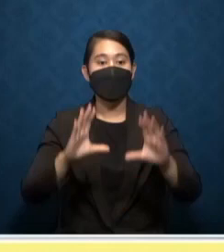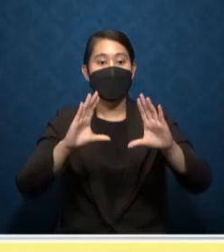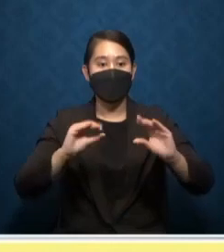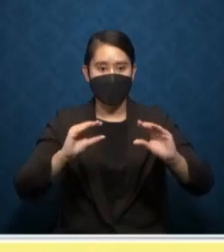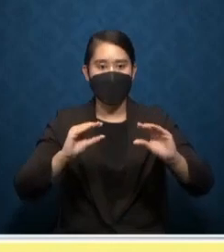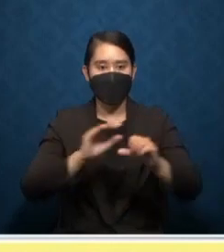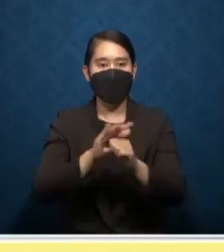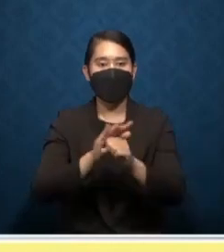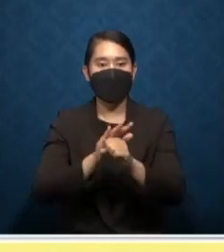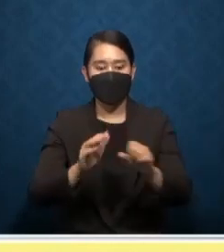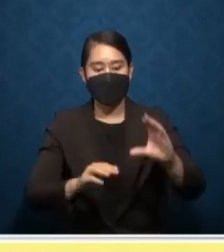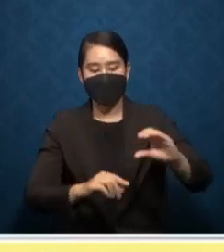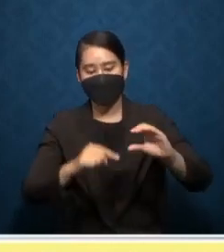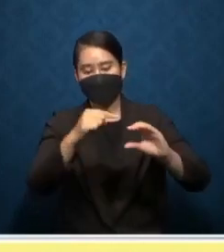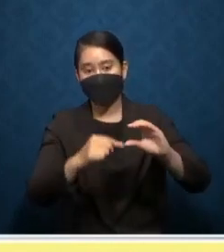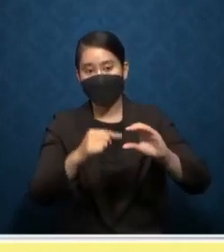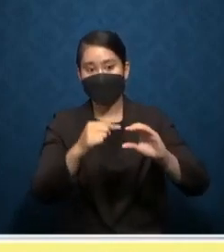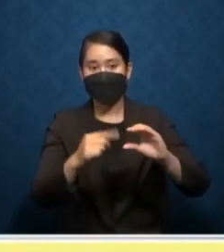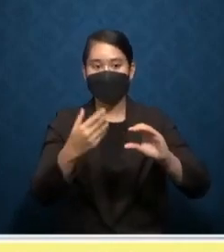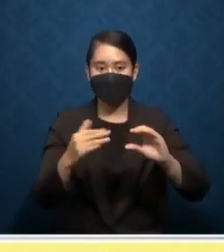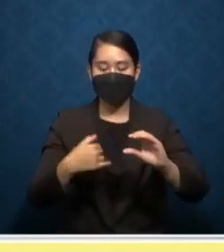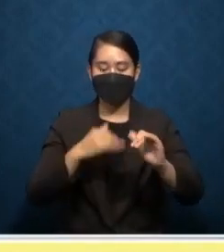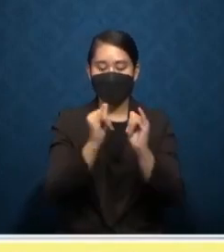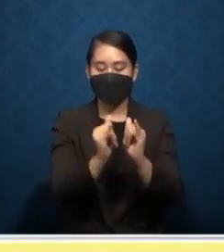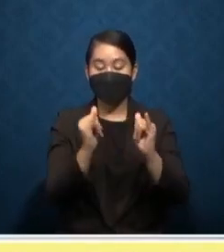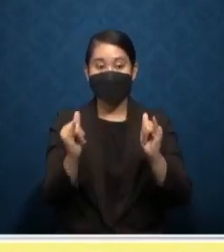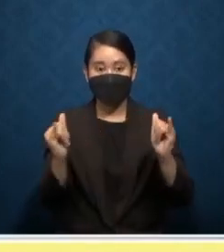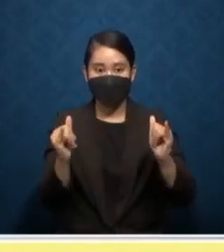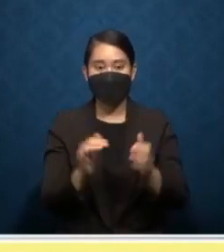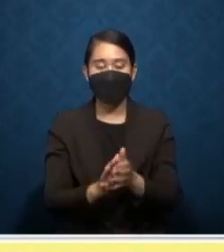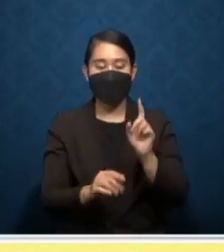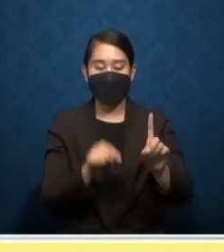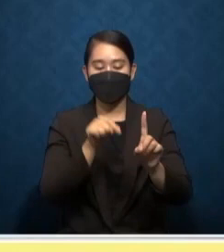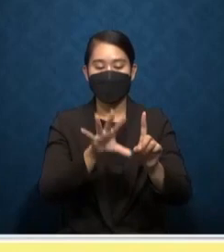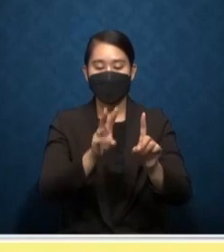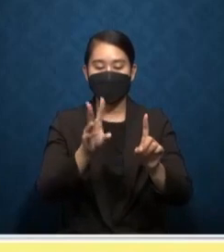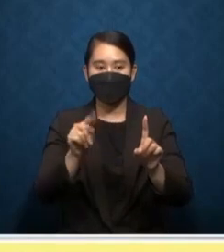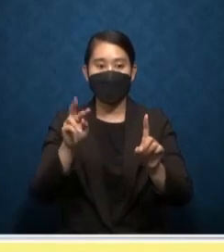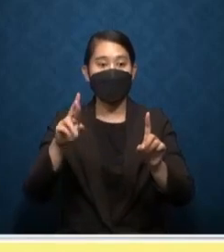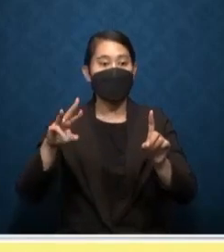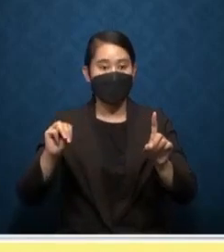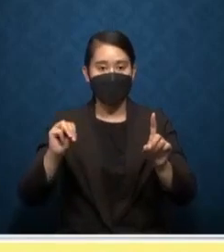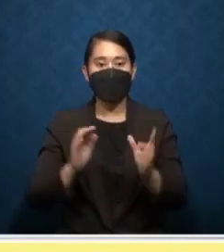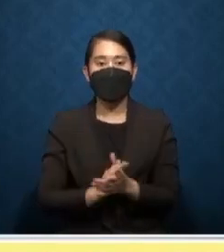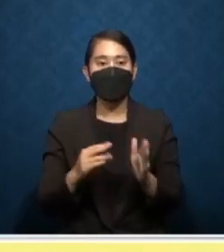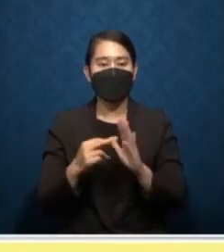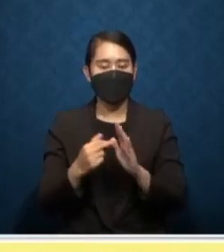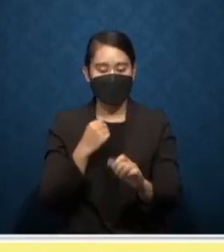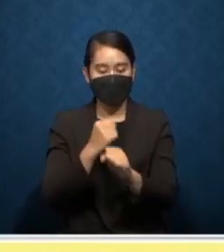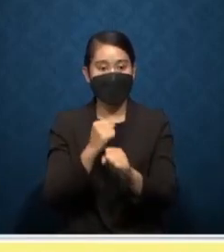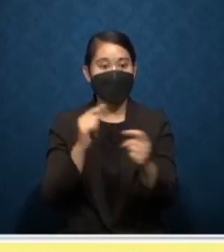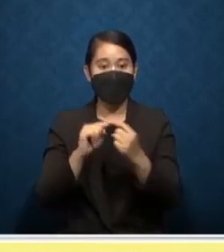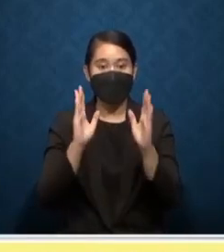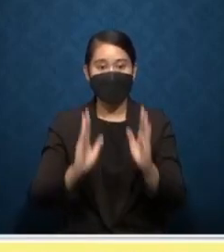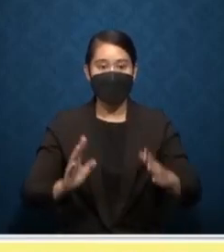พอสมควรและใช้ครั้งที่ของที่นอน1.6 ตลงเมตรก็ จะทำให้ผู้ทุกขัง